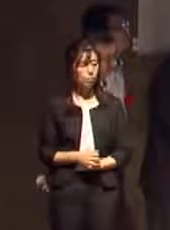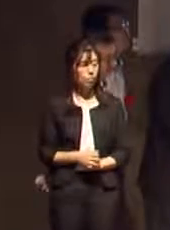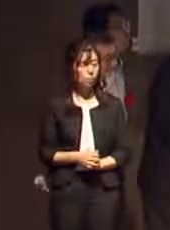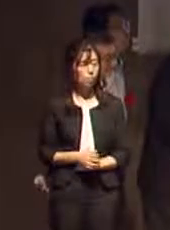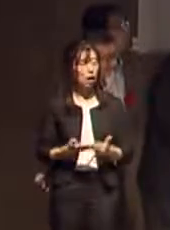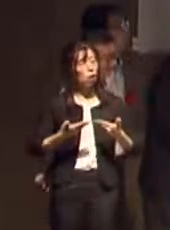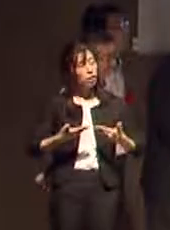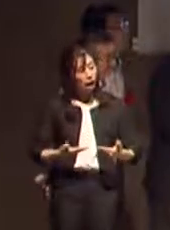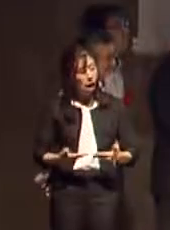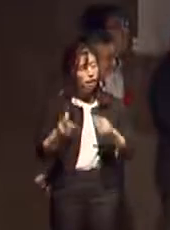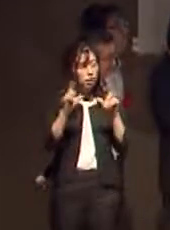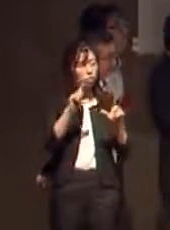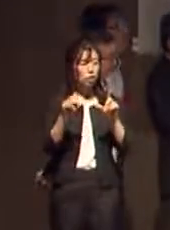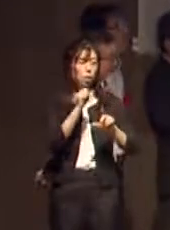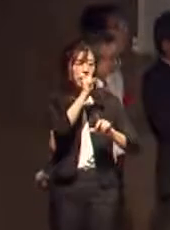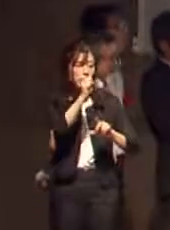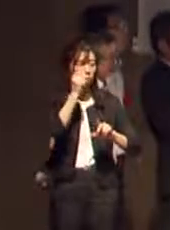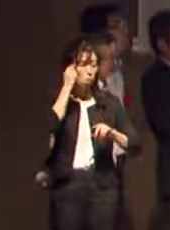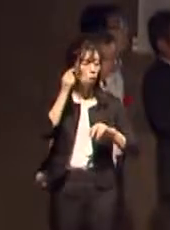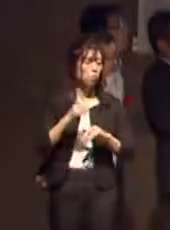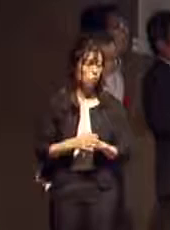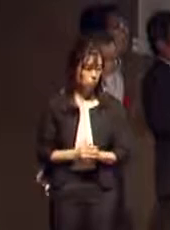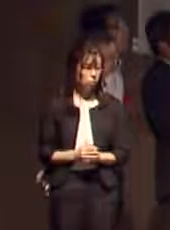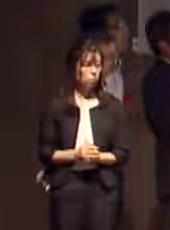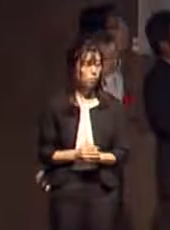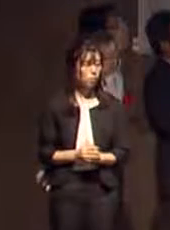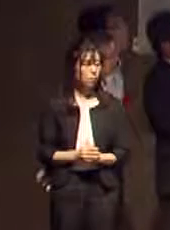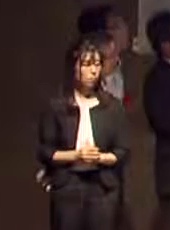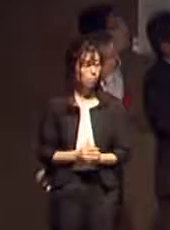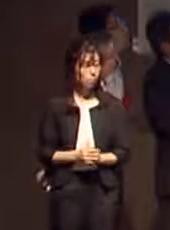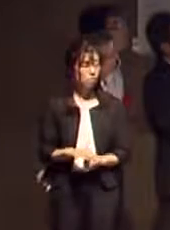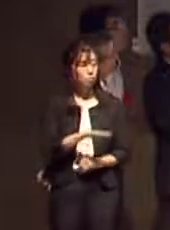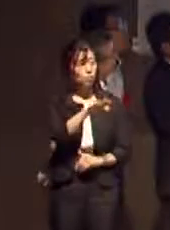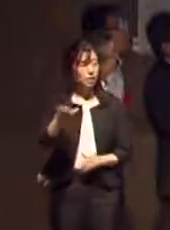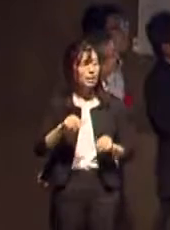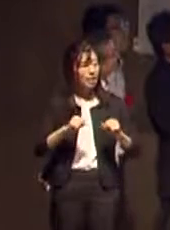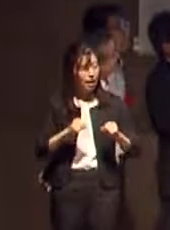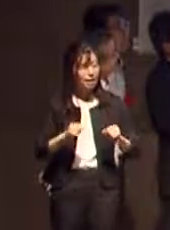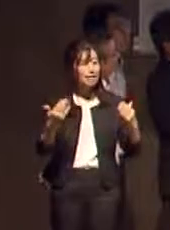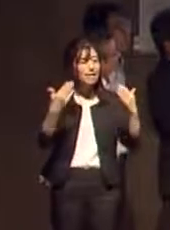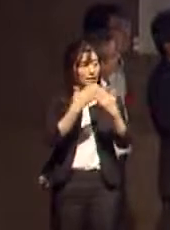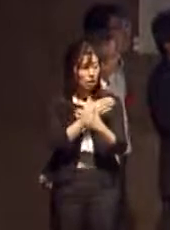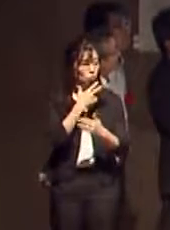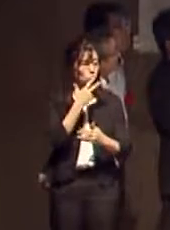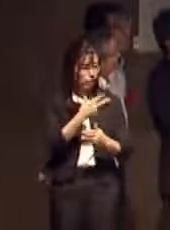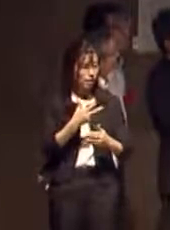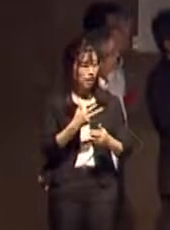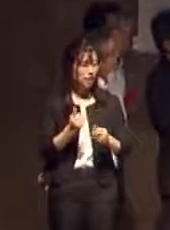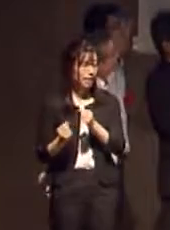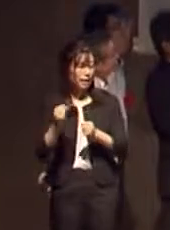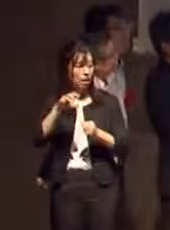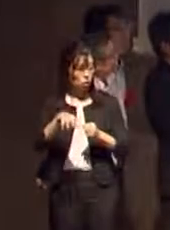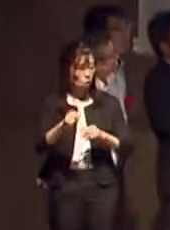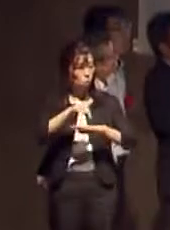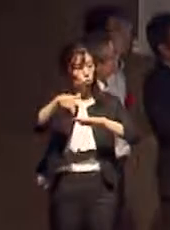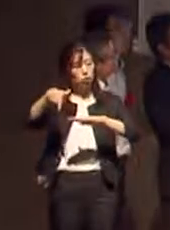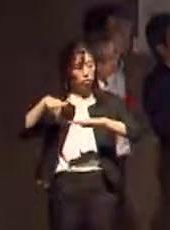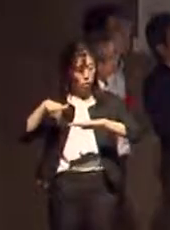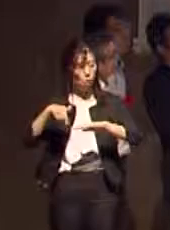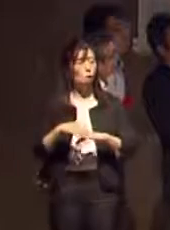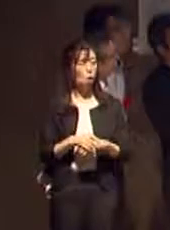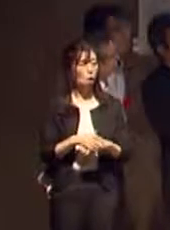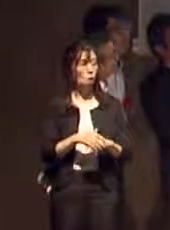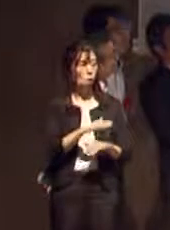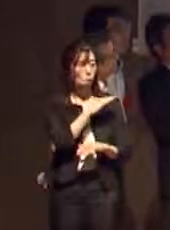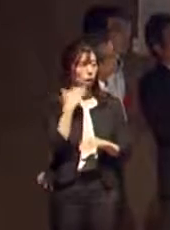に過ごせればいいわけですね。はい、お願いいたします。みんな元気になる福祉避難所プロジェクトでございます。我